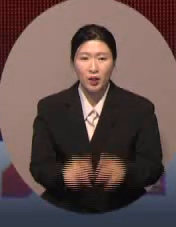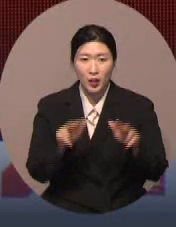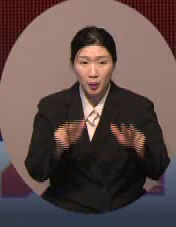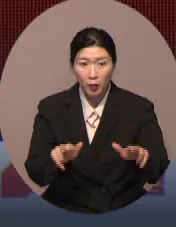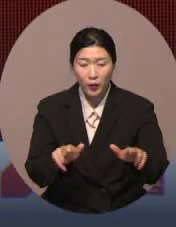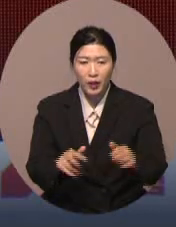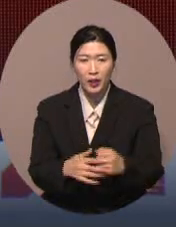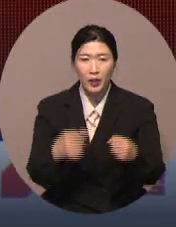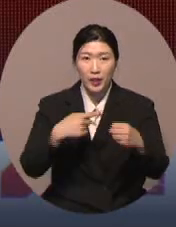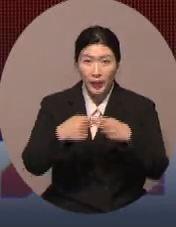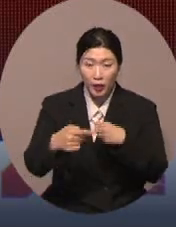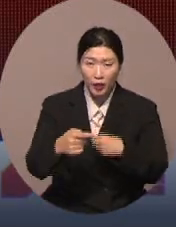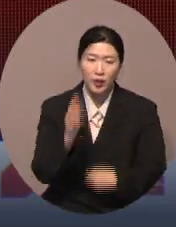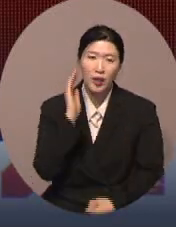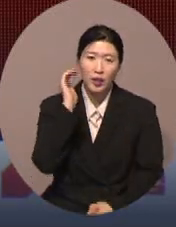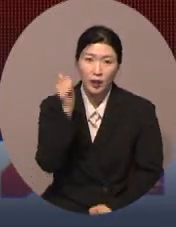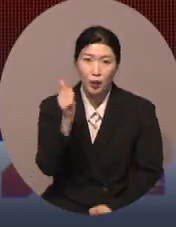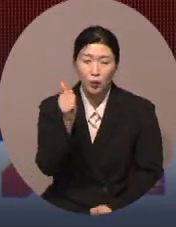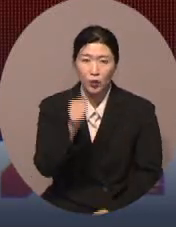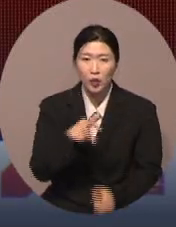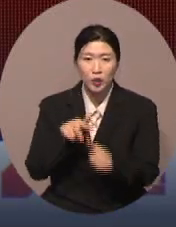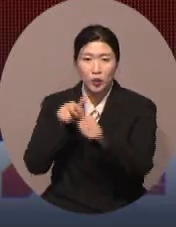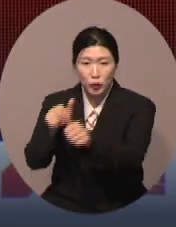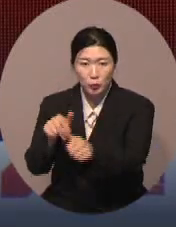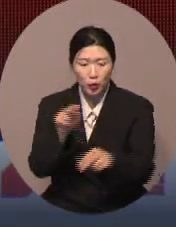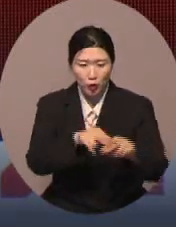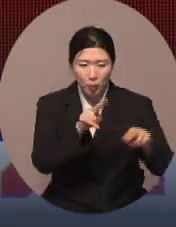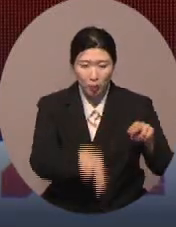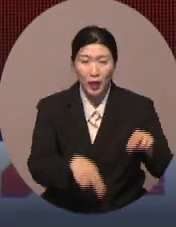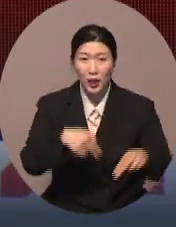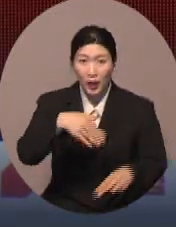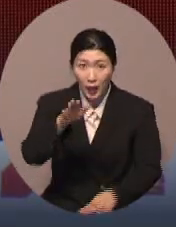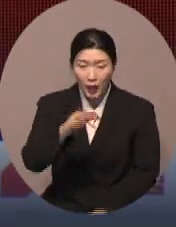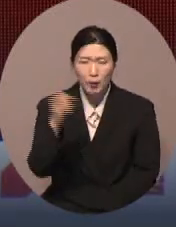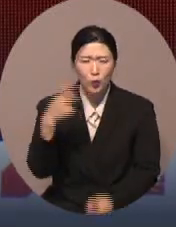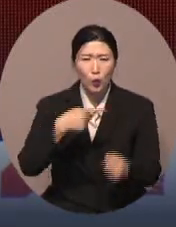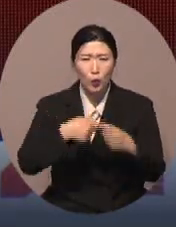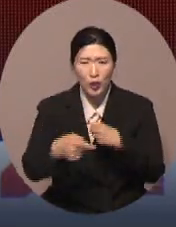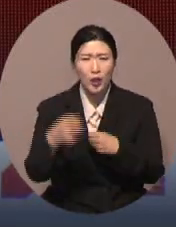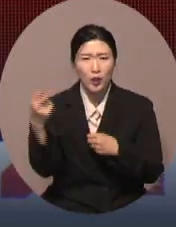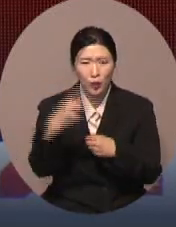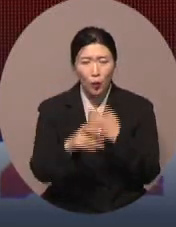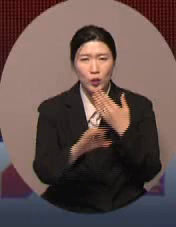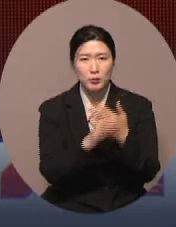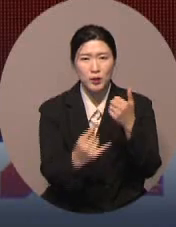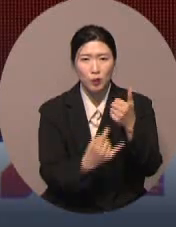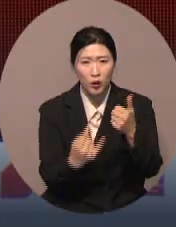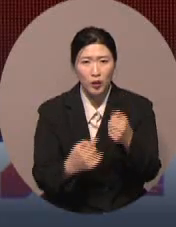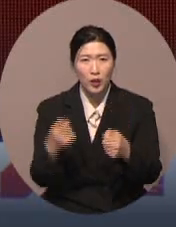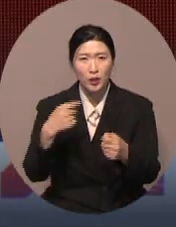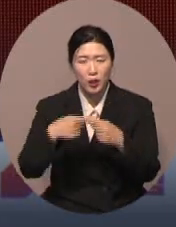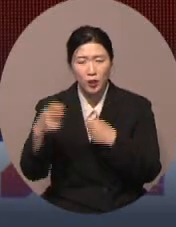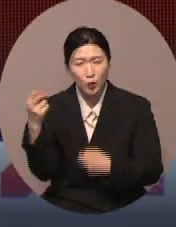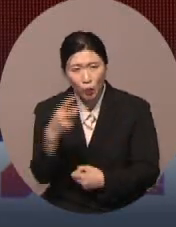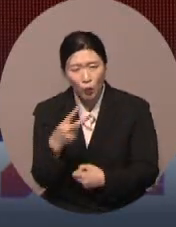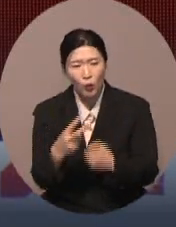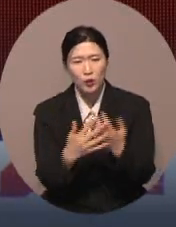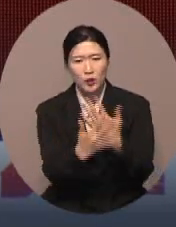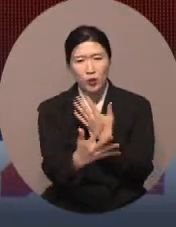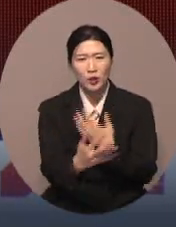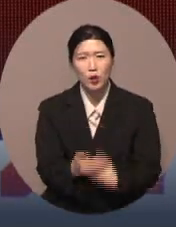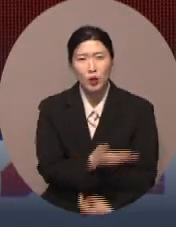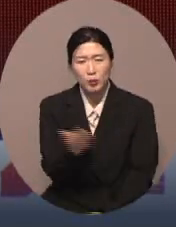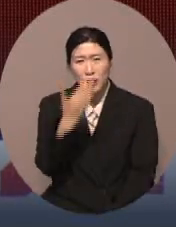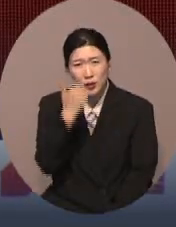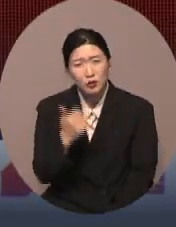또 1년짜리 당대표 뽑으면 1년 후에 비대위 합니까? 전당대회 합니까?